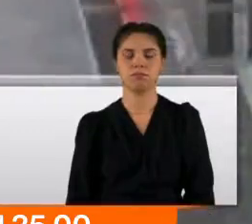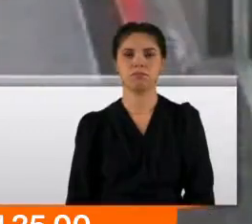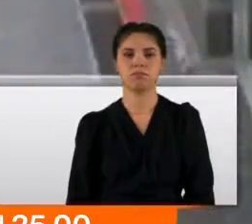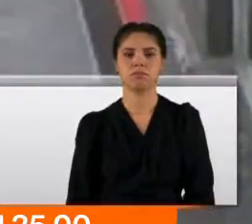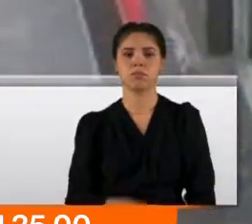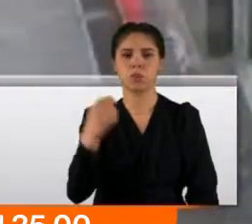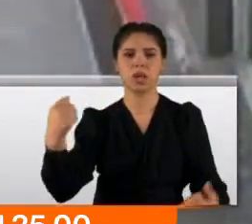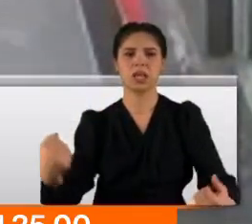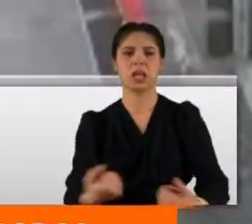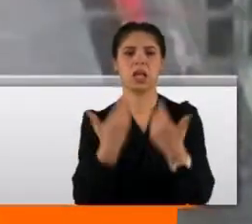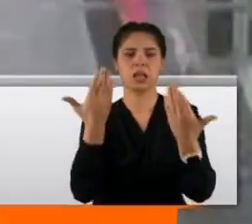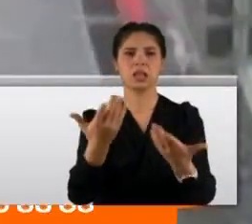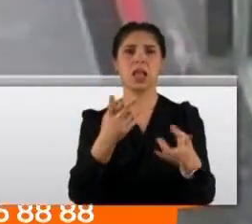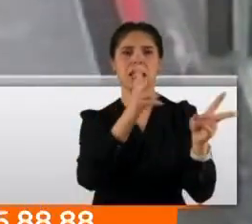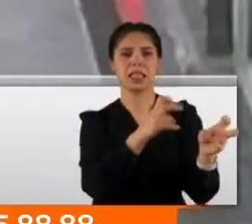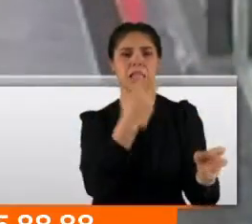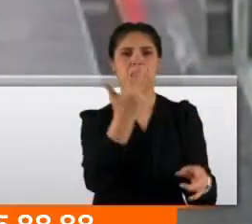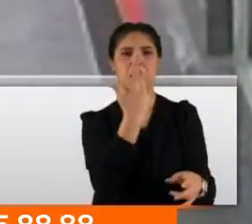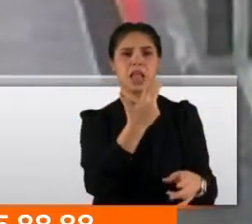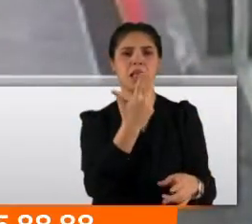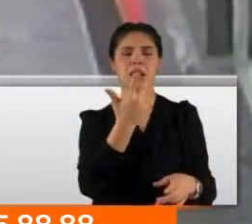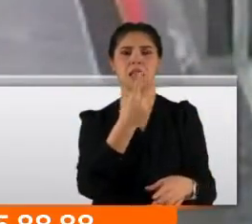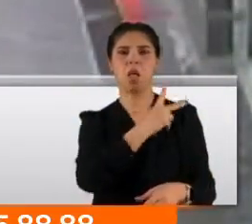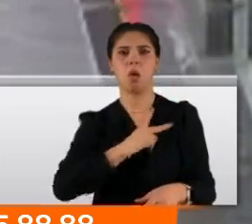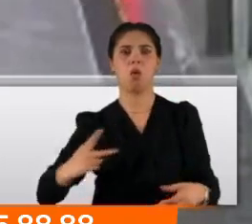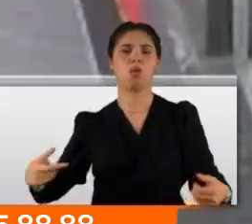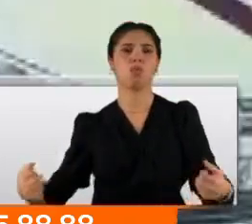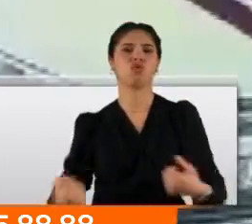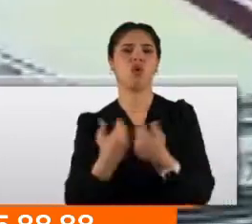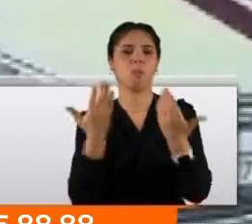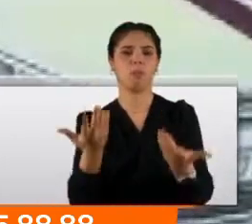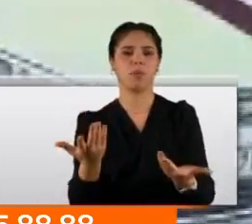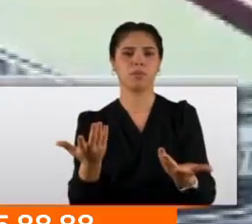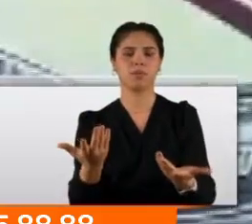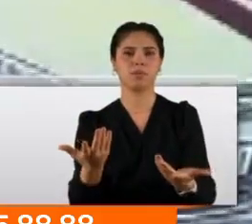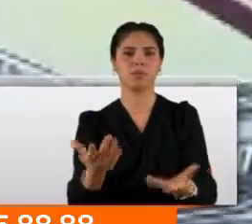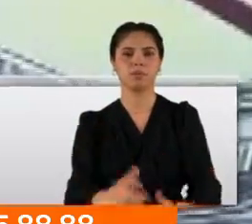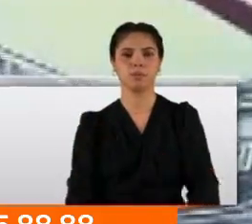Facia işte böyle yaşandı. Tramvay hızla seyir halindeki otobüse çarptı.